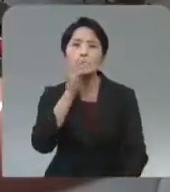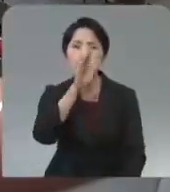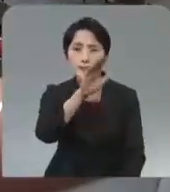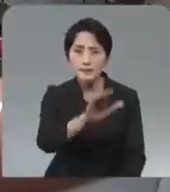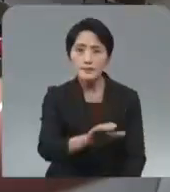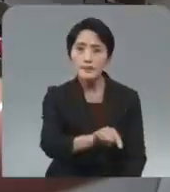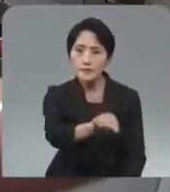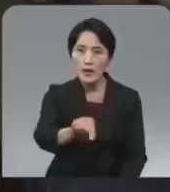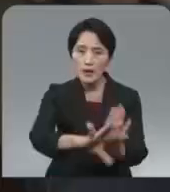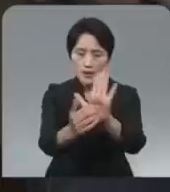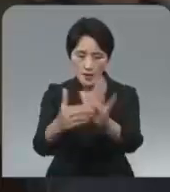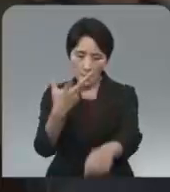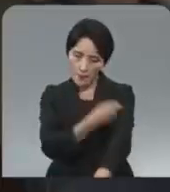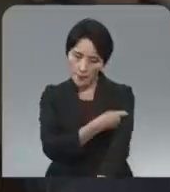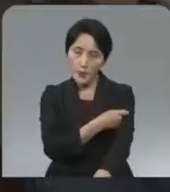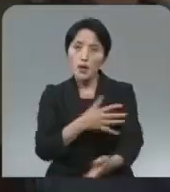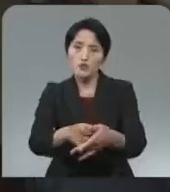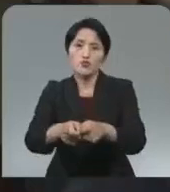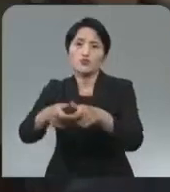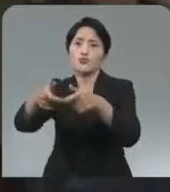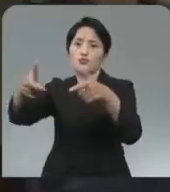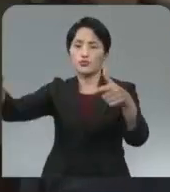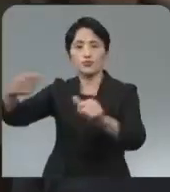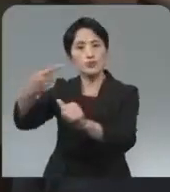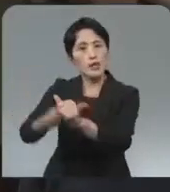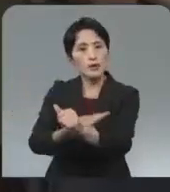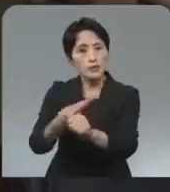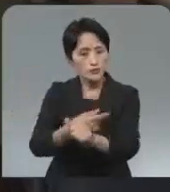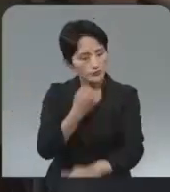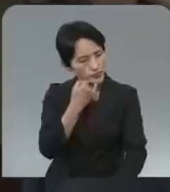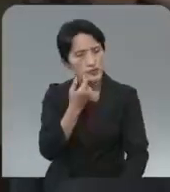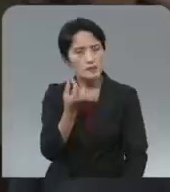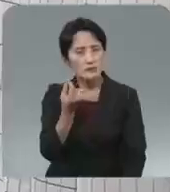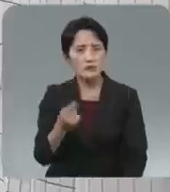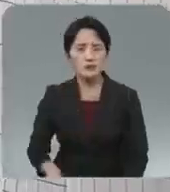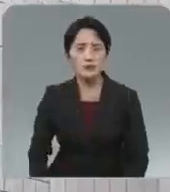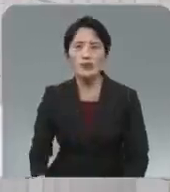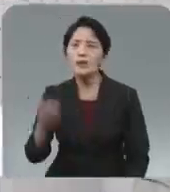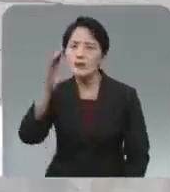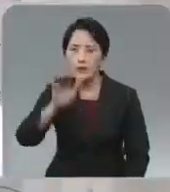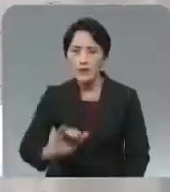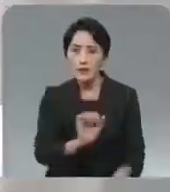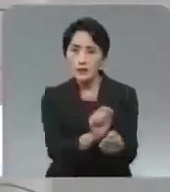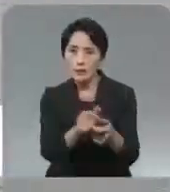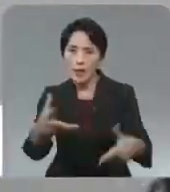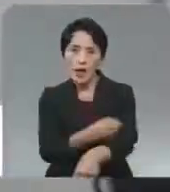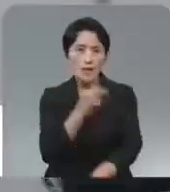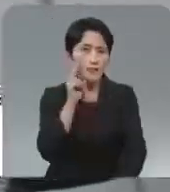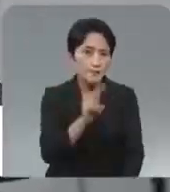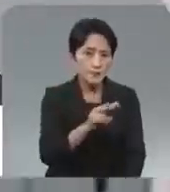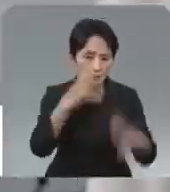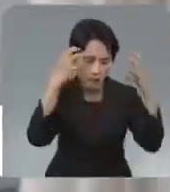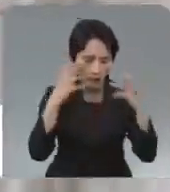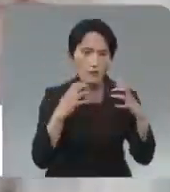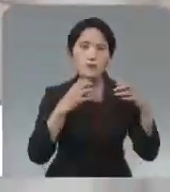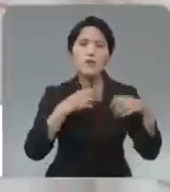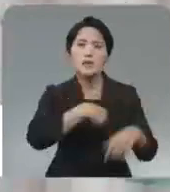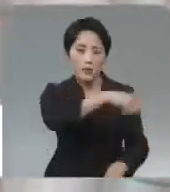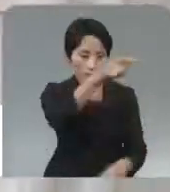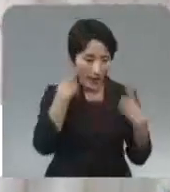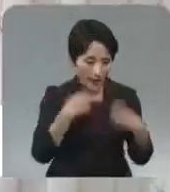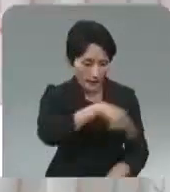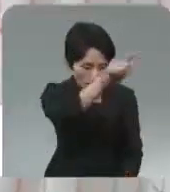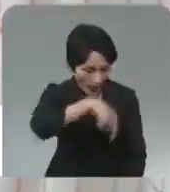осеннего праздника урожая и поминовения предков чусок праздничные выходные продлятся с 18 по